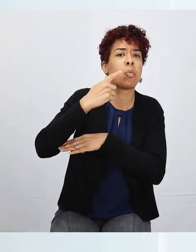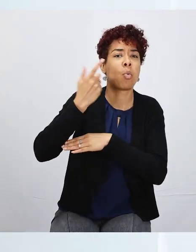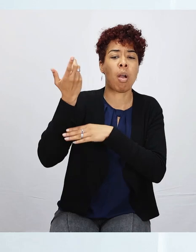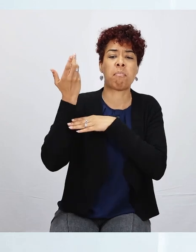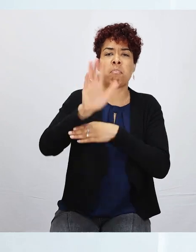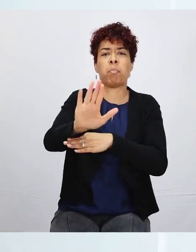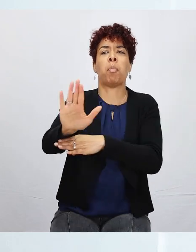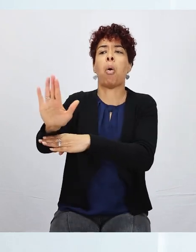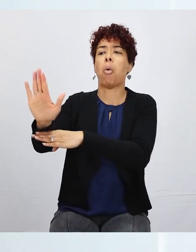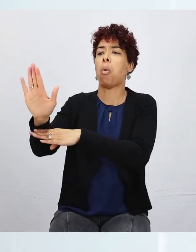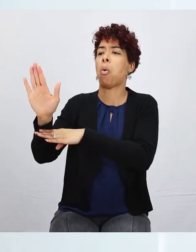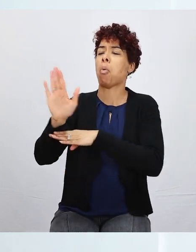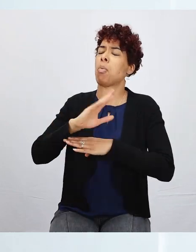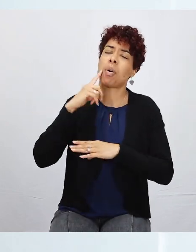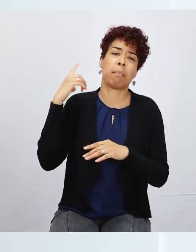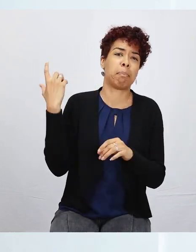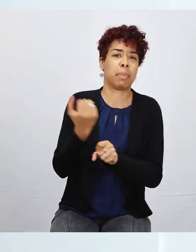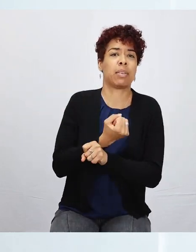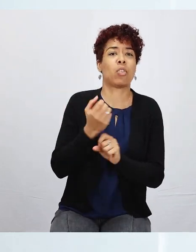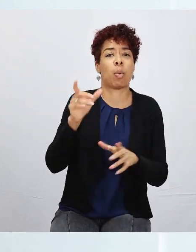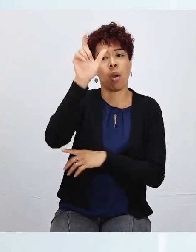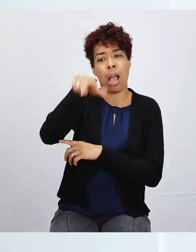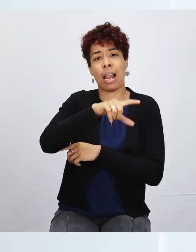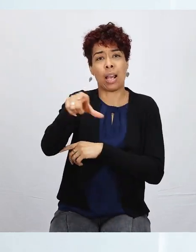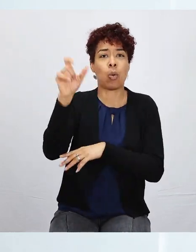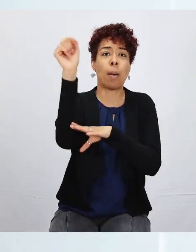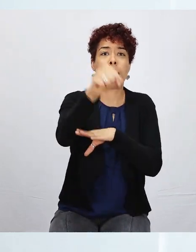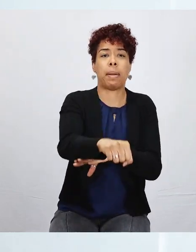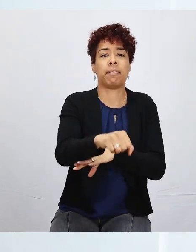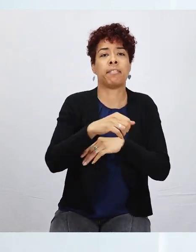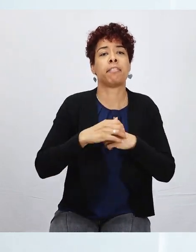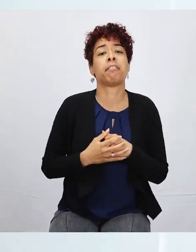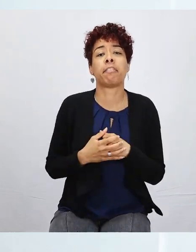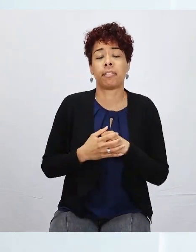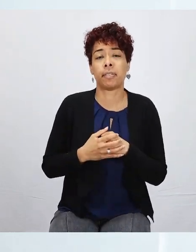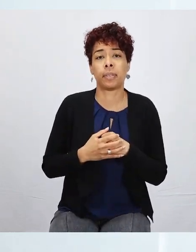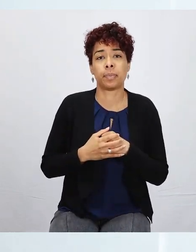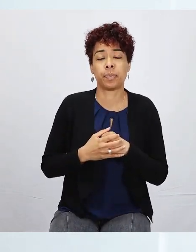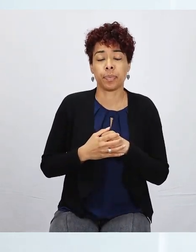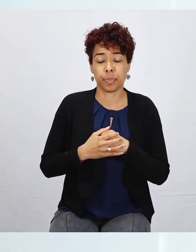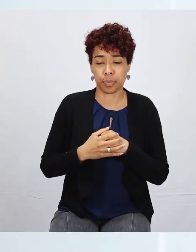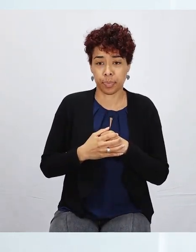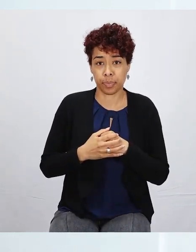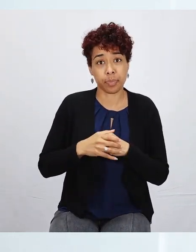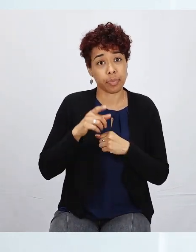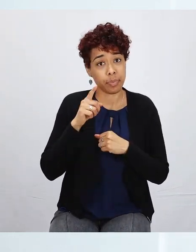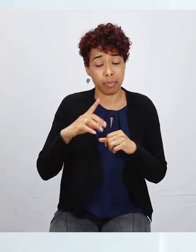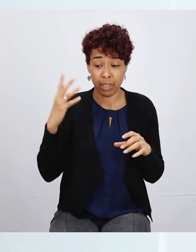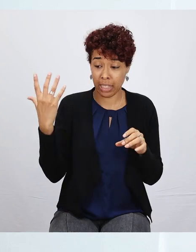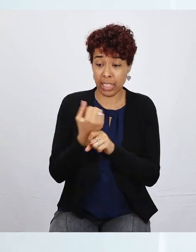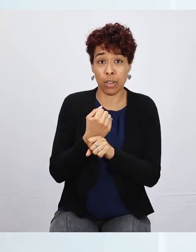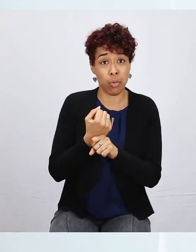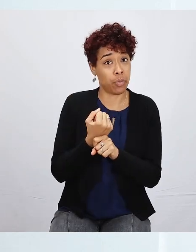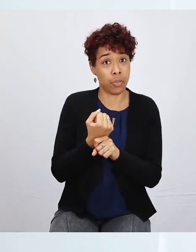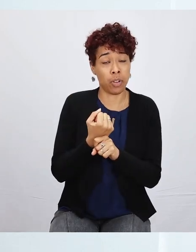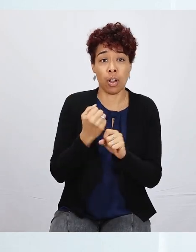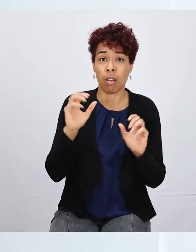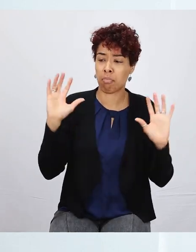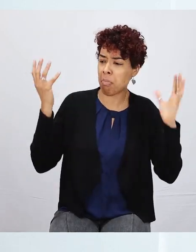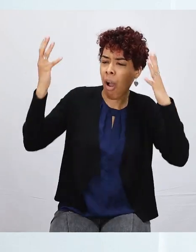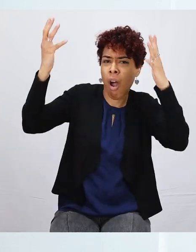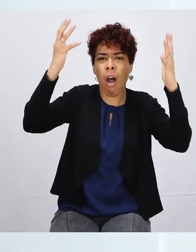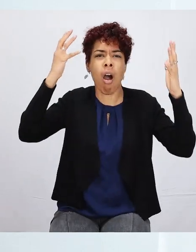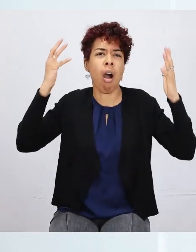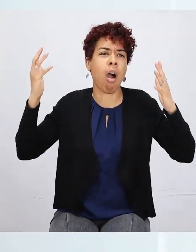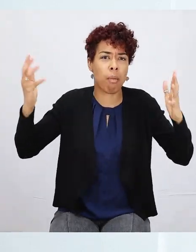Un véritable triomphe. Et ce triomphe, eh bien, Dieu te demande aujourd'hui de saisir cette victoire et de dire oui Seigneur, je le